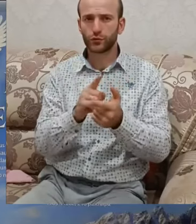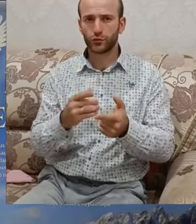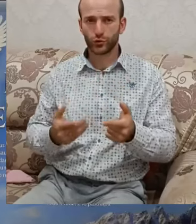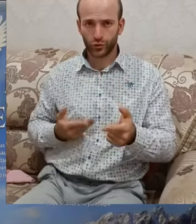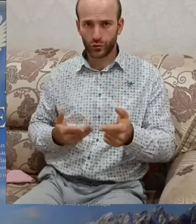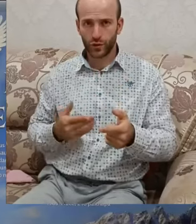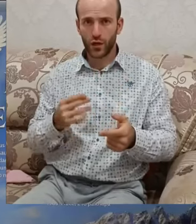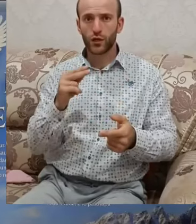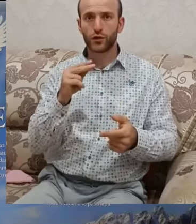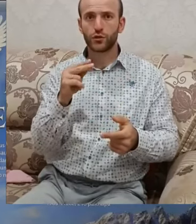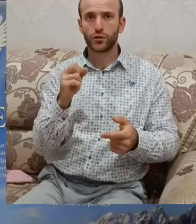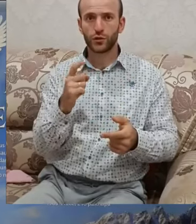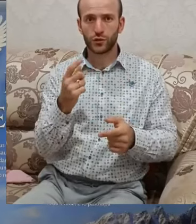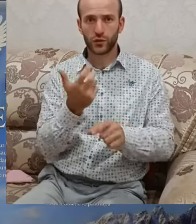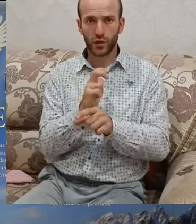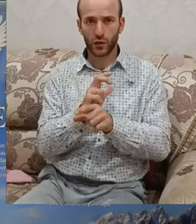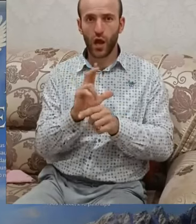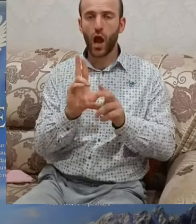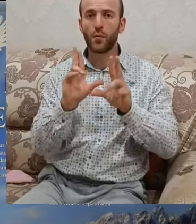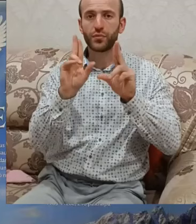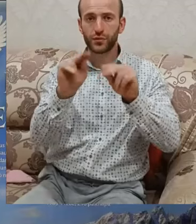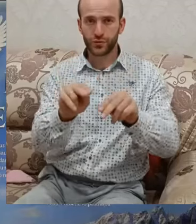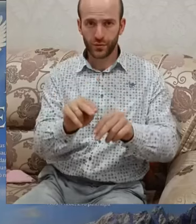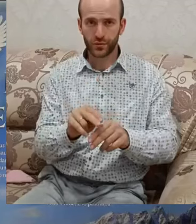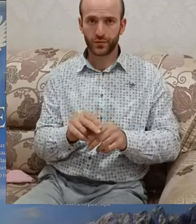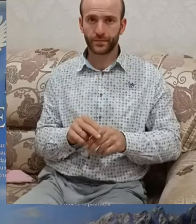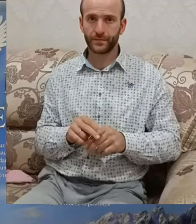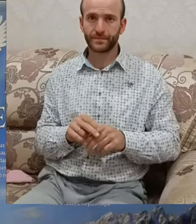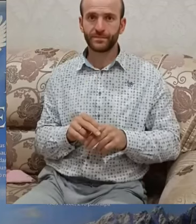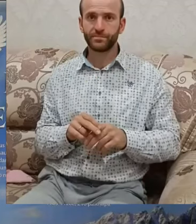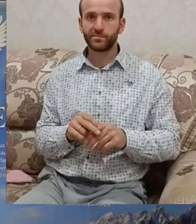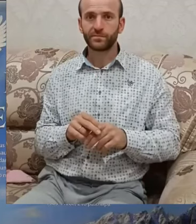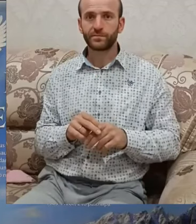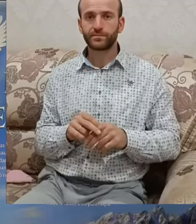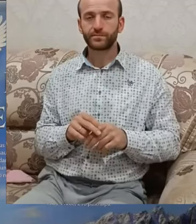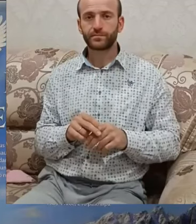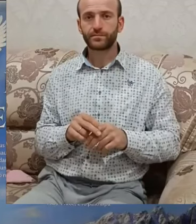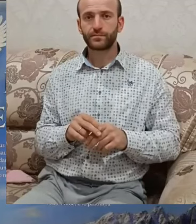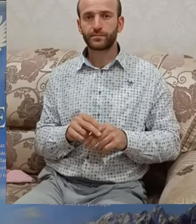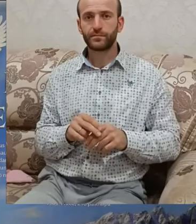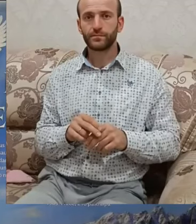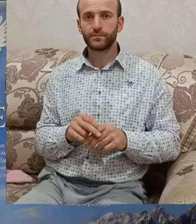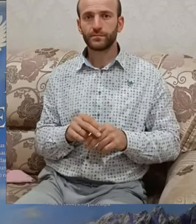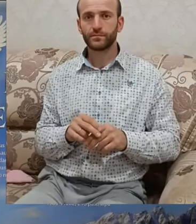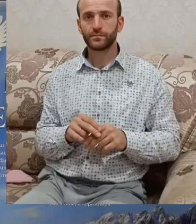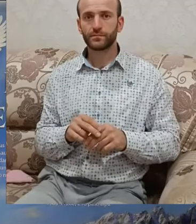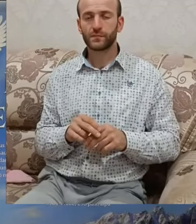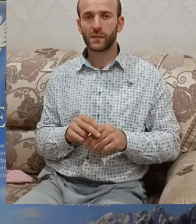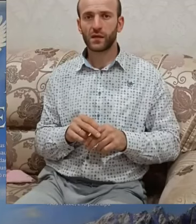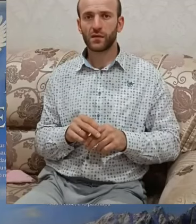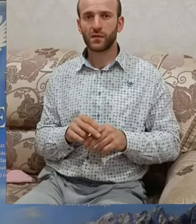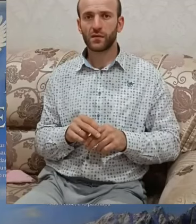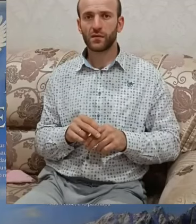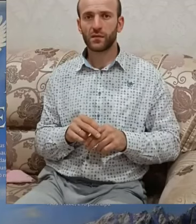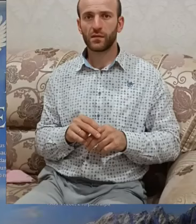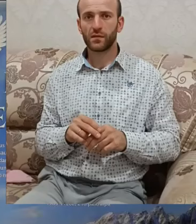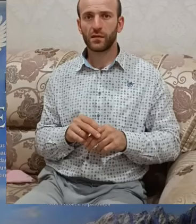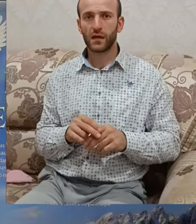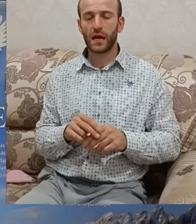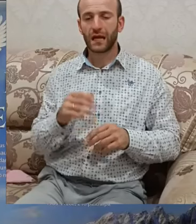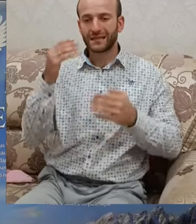Через эти обетования. Шекино шлове подаро ща. Шекино шлове подаро. Слава